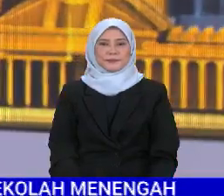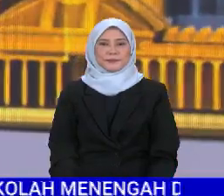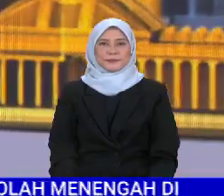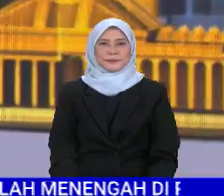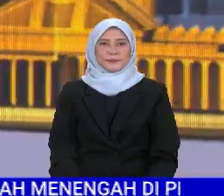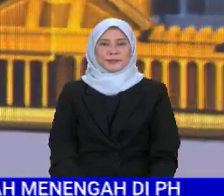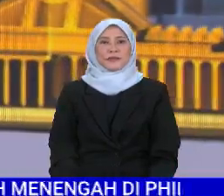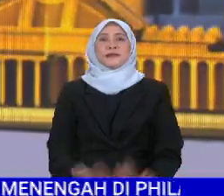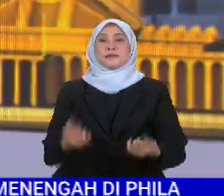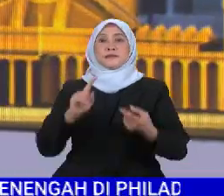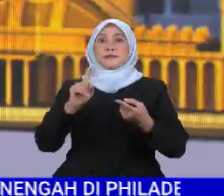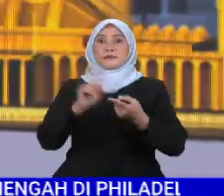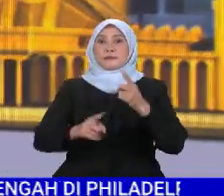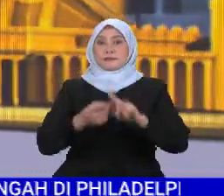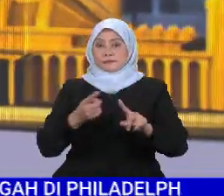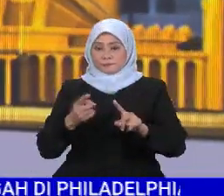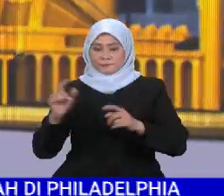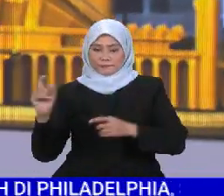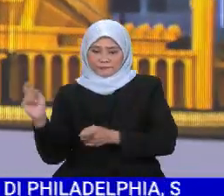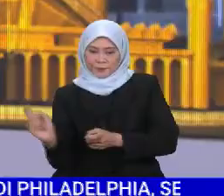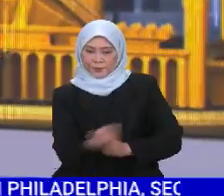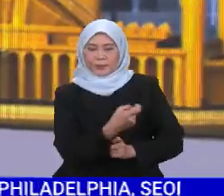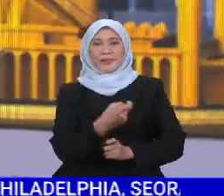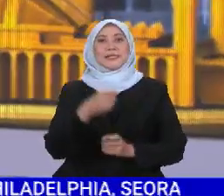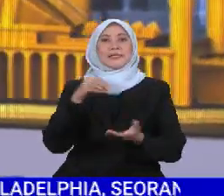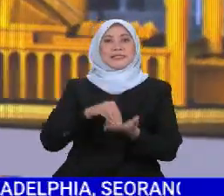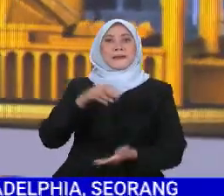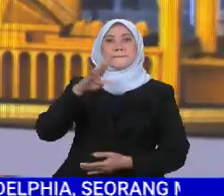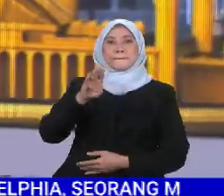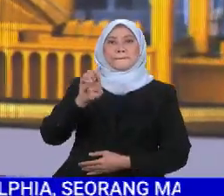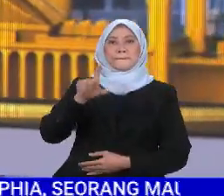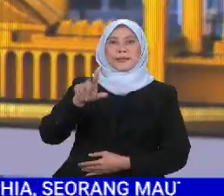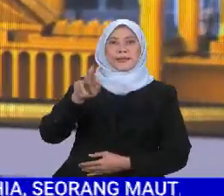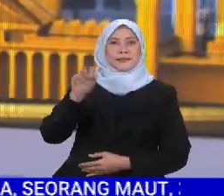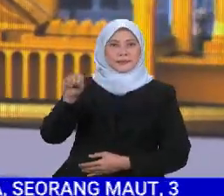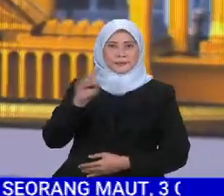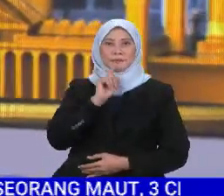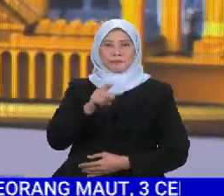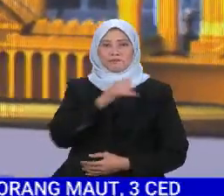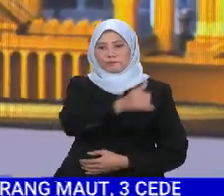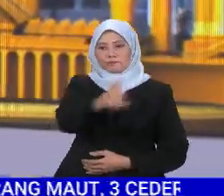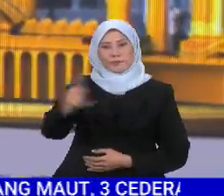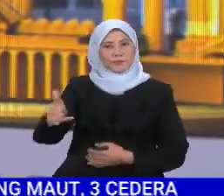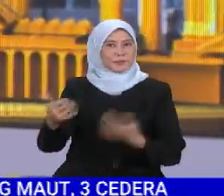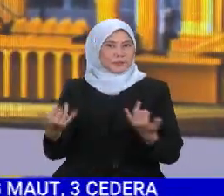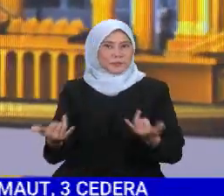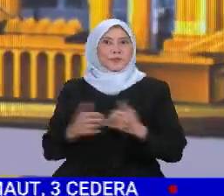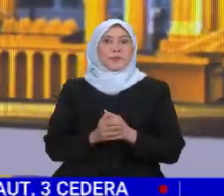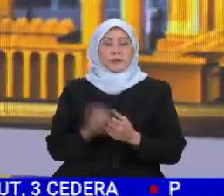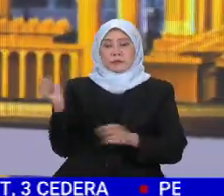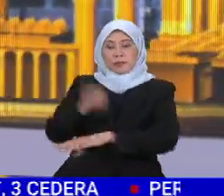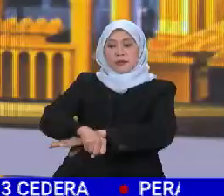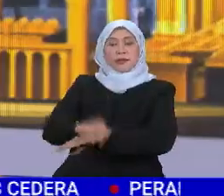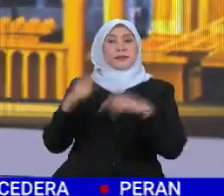Ini pula aksi persahabatan pasukan hoki kebangsaan di Belgium. Malaysia memulakan siri jelajah Belgium dengan langkah kanan apabila